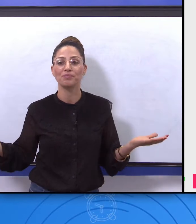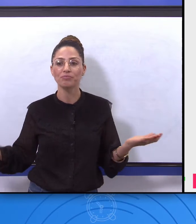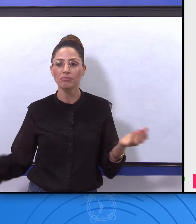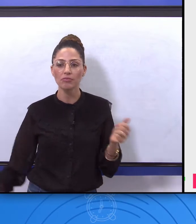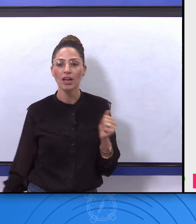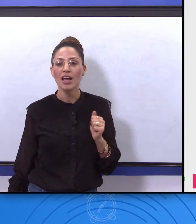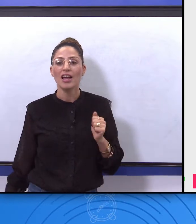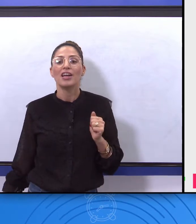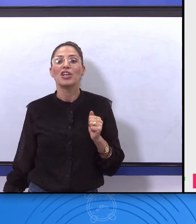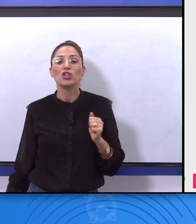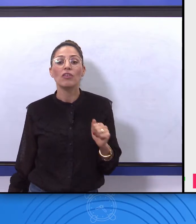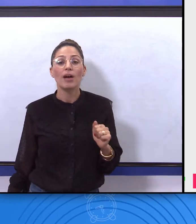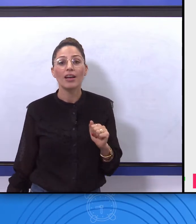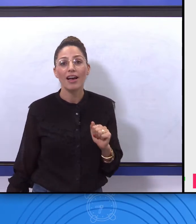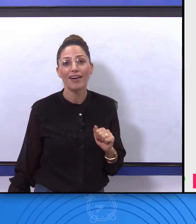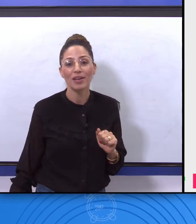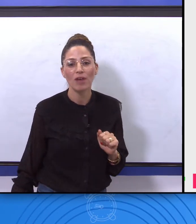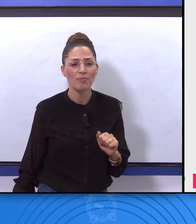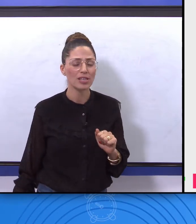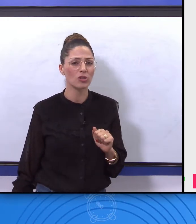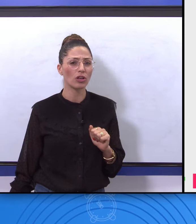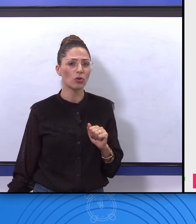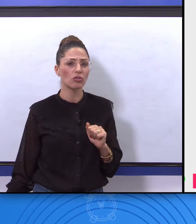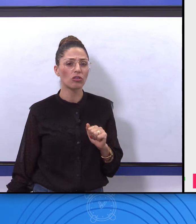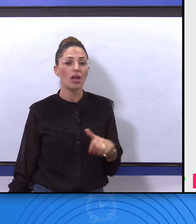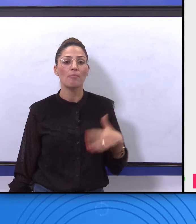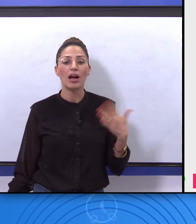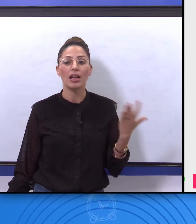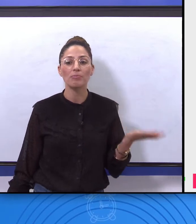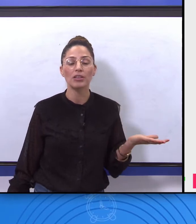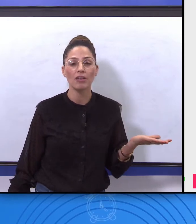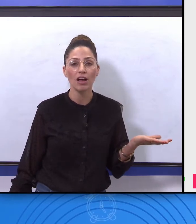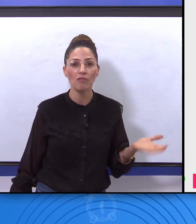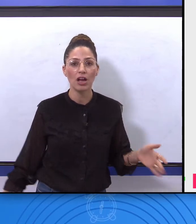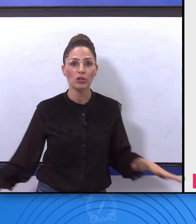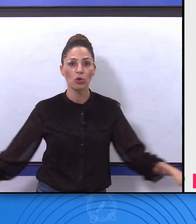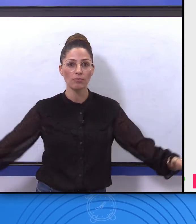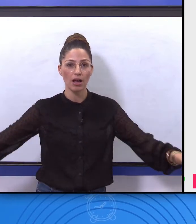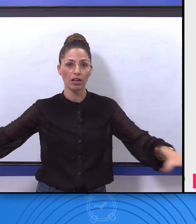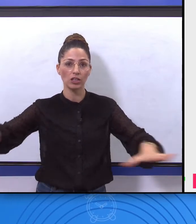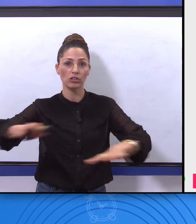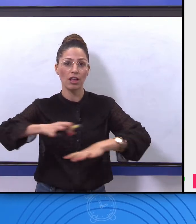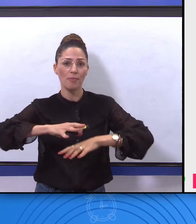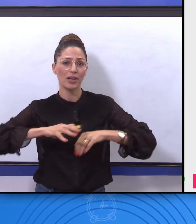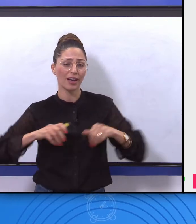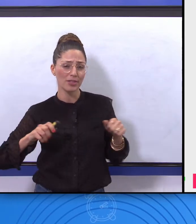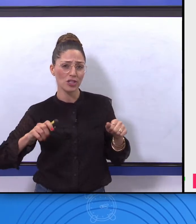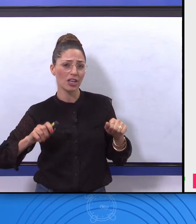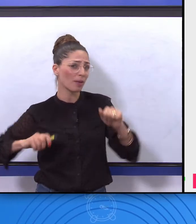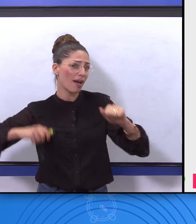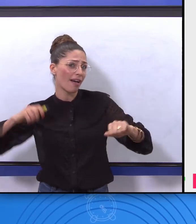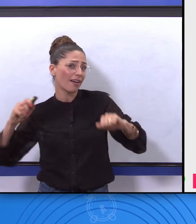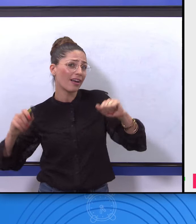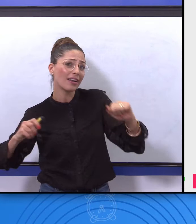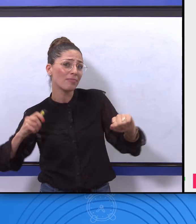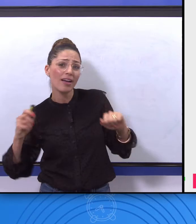מעגלים. נחשוב על מעגלי החיים, על מחזוריות, מעגלים בטבע ועל תנועות מעגליות. מכירים את